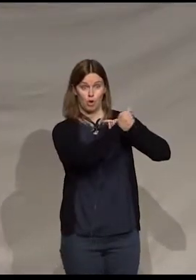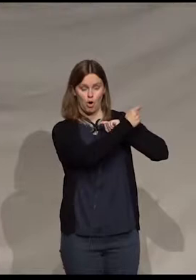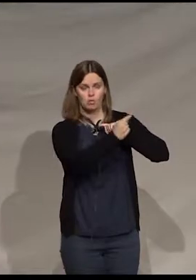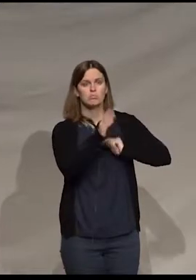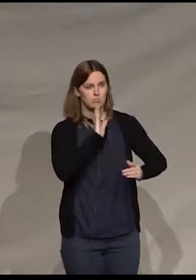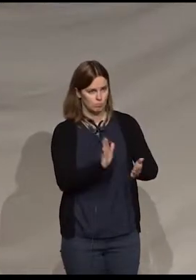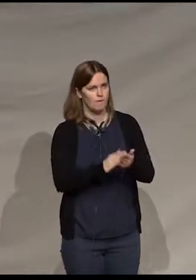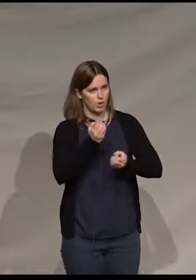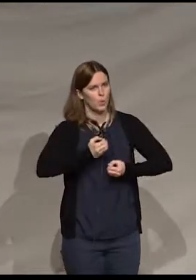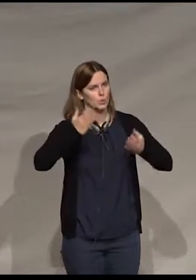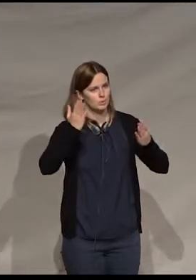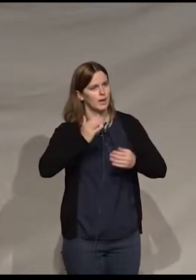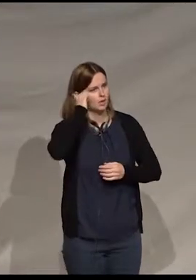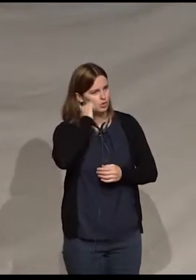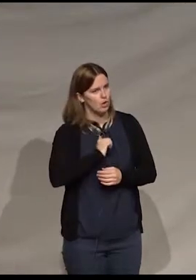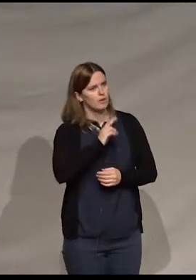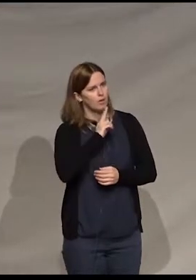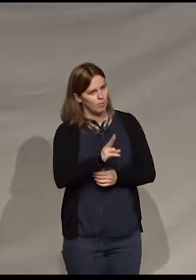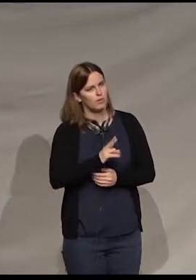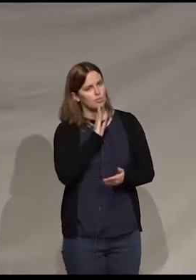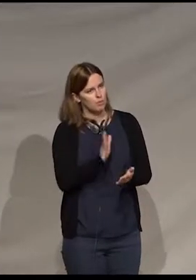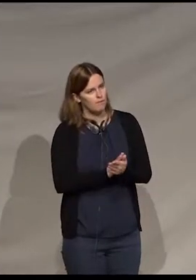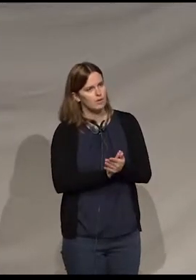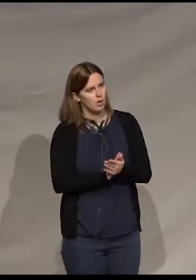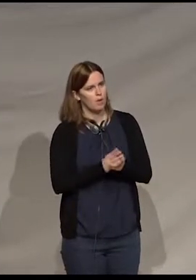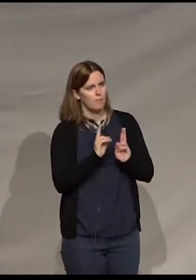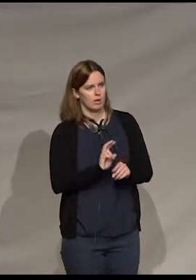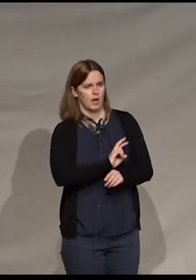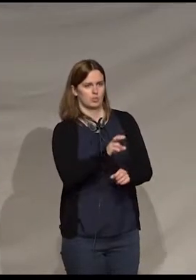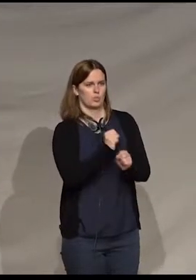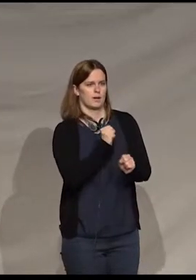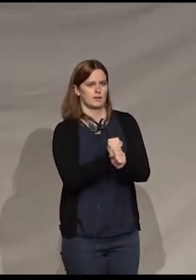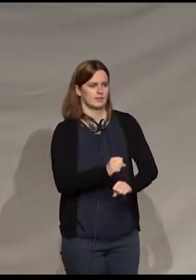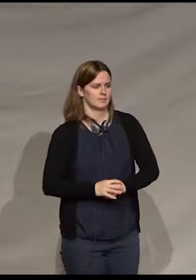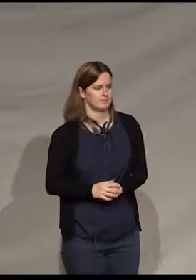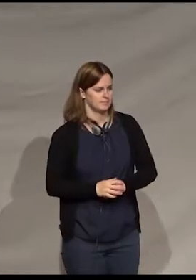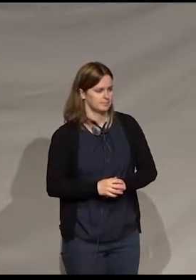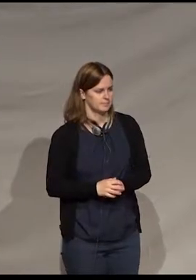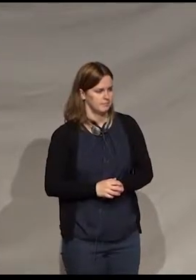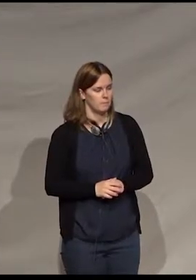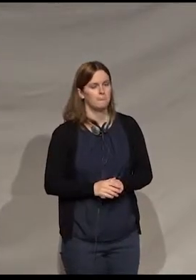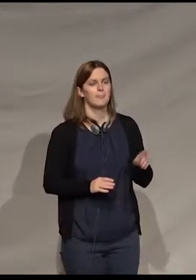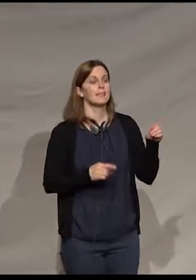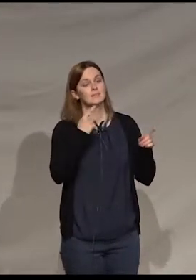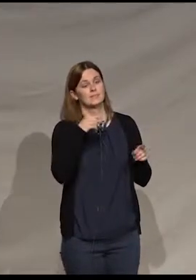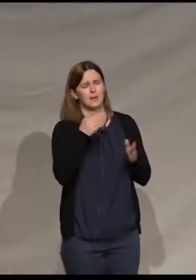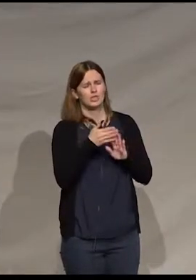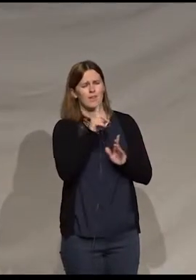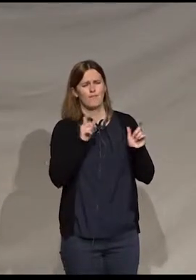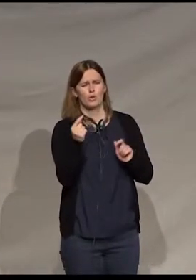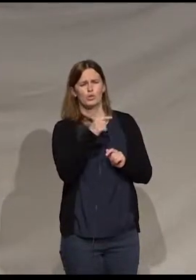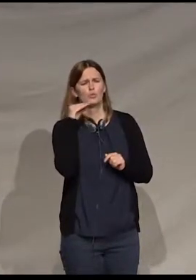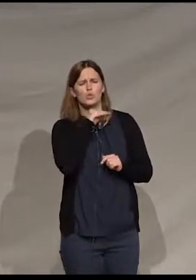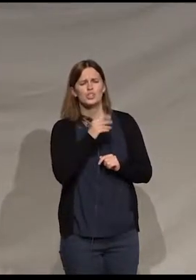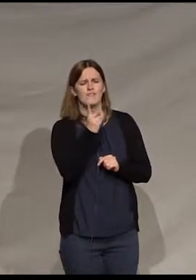z těch vlastností, o kterých jsem hovořil. Je to schopnost přizpůsobit se člověku. Je tady pan Viktor, který je ze Slovenska,